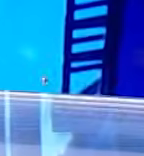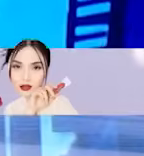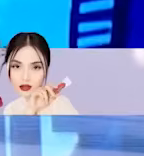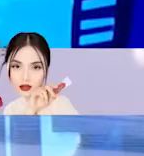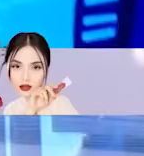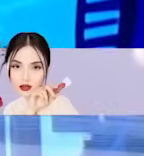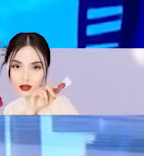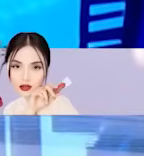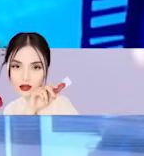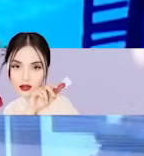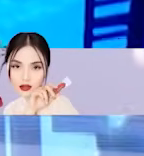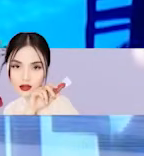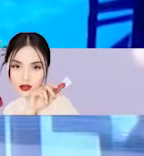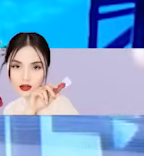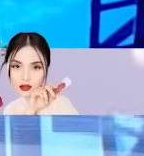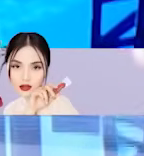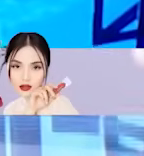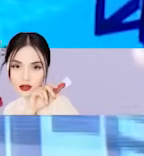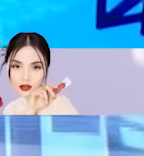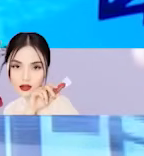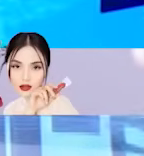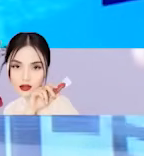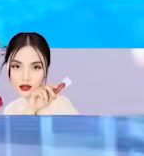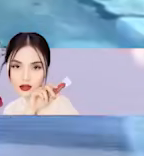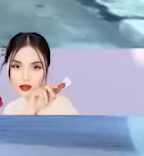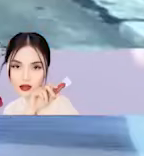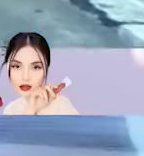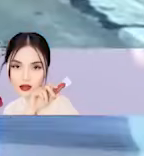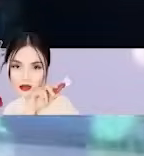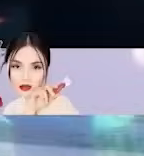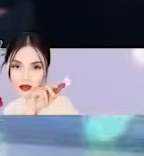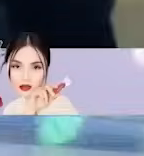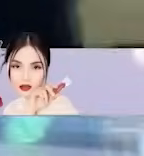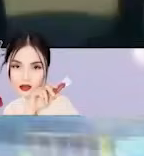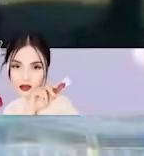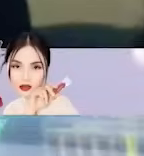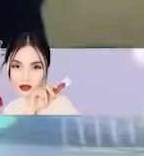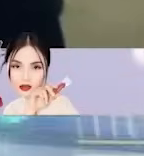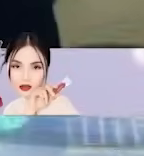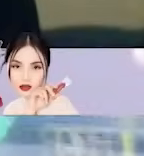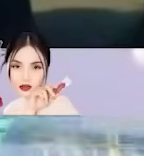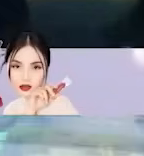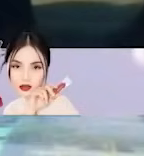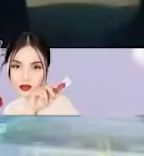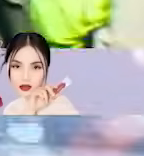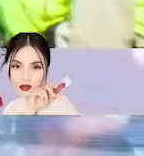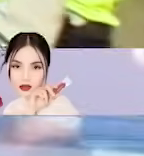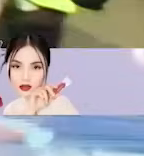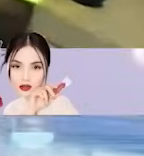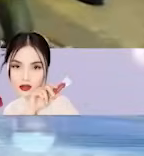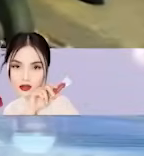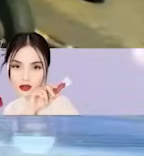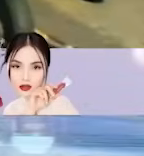Kedapatan melanggar aturan berlalu lintas, sejumlah pengendara nekat putar balik melawan arah. Sejumlah pengendara lainnya pasrah